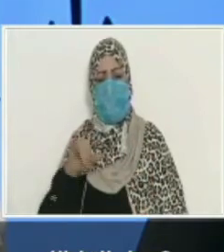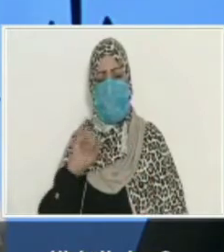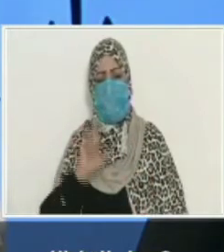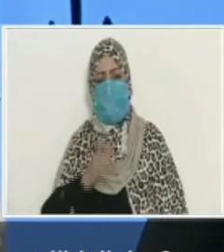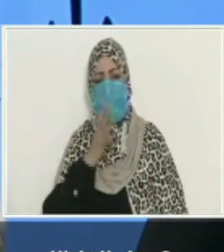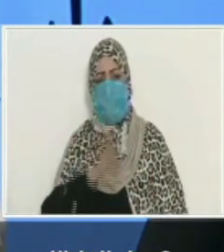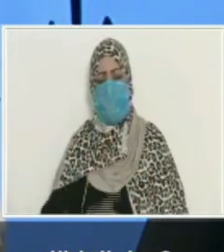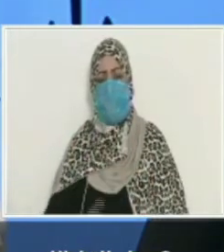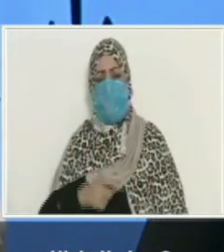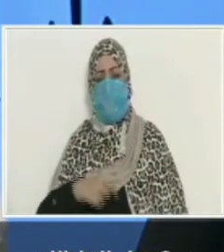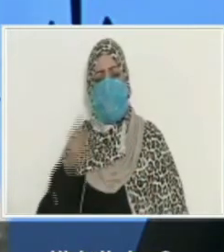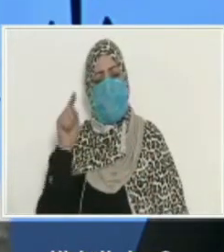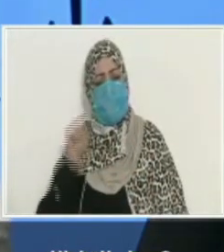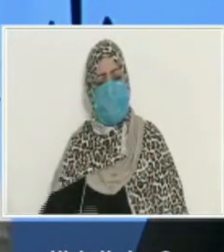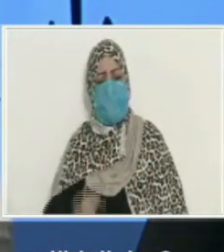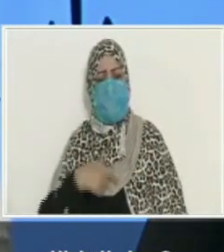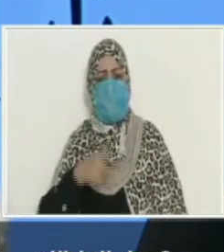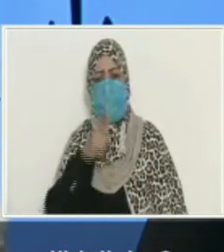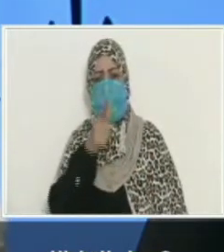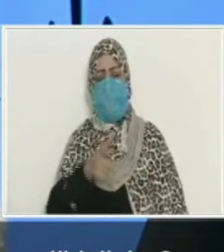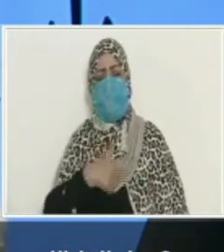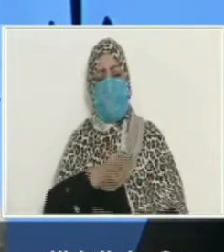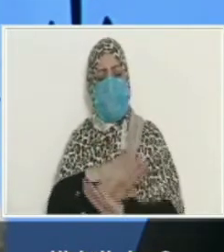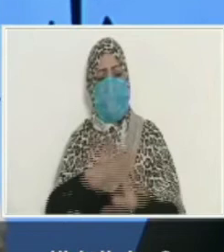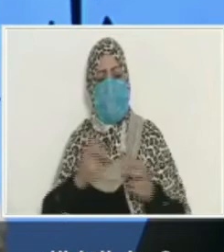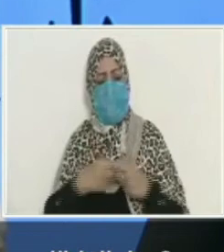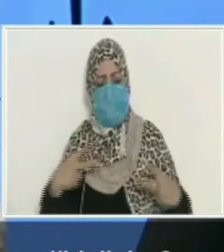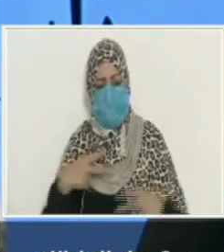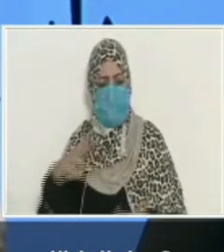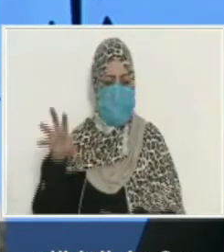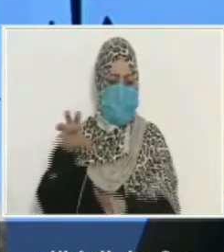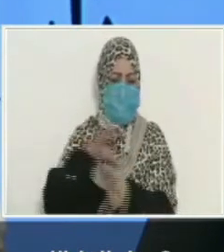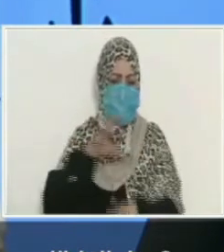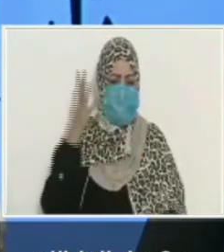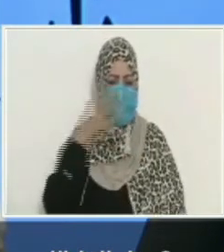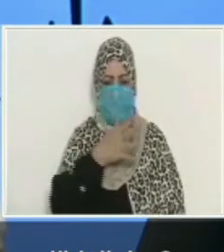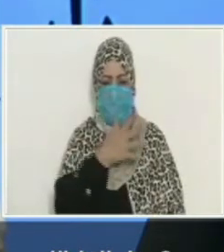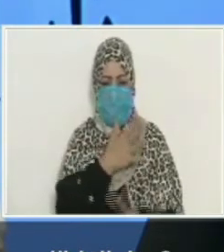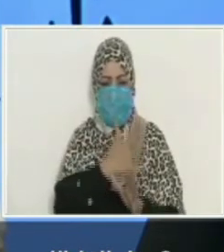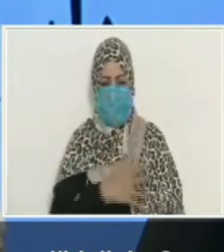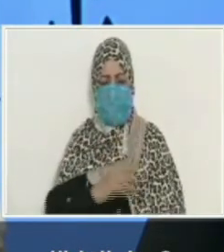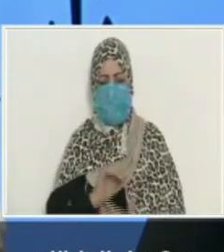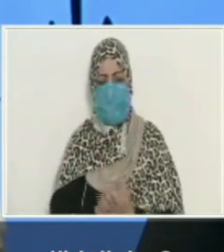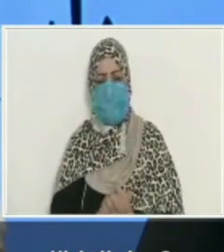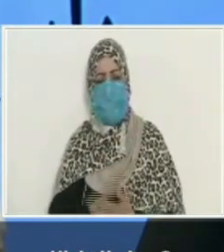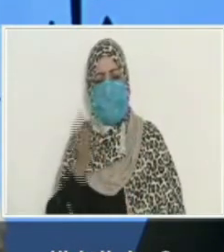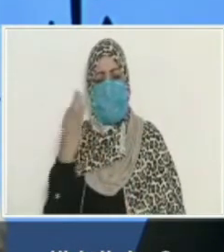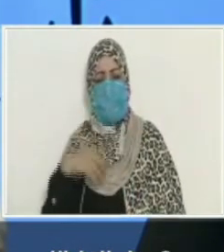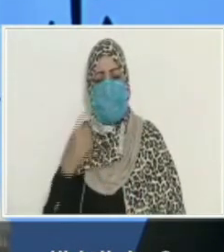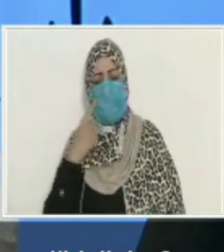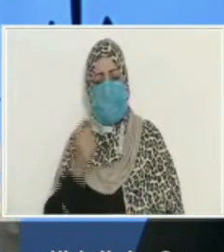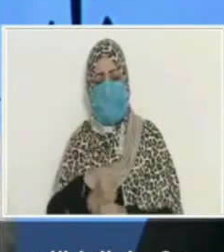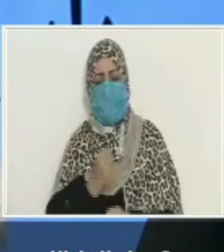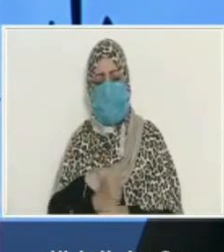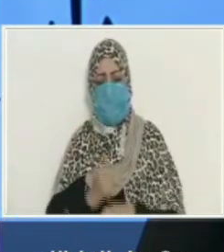الحاكم الذي يرفع الخلاف. كذلك عمل المقلد في المسألة بعينها في النازل بعينها في مسألة ما عمله